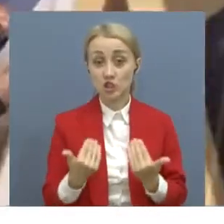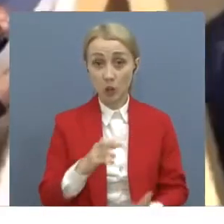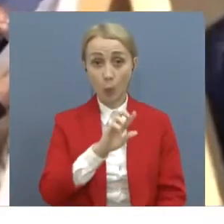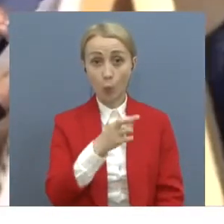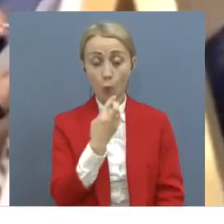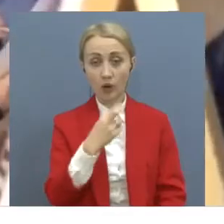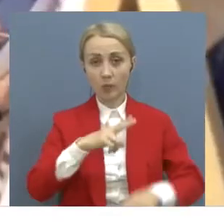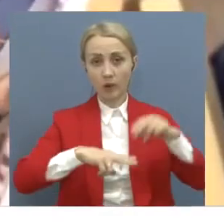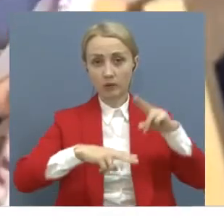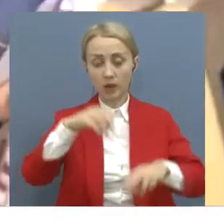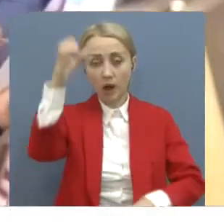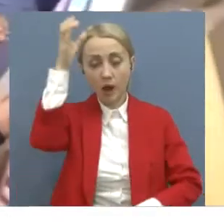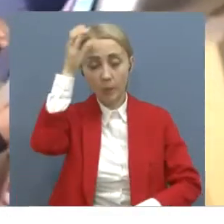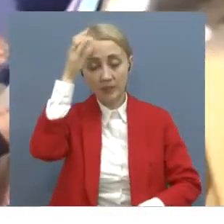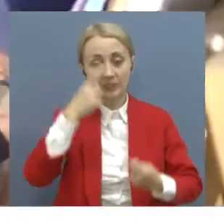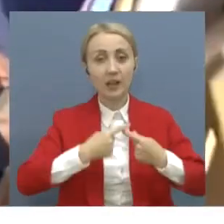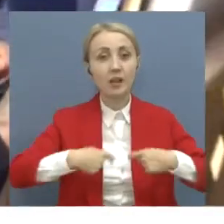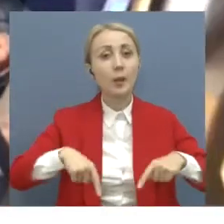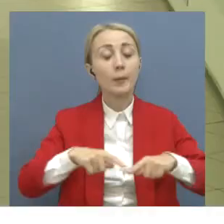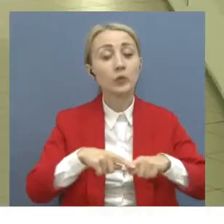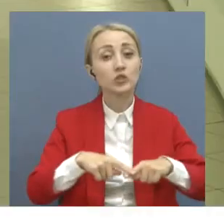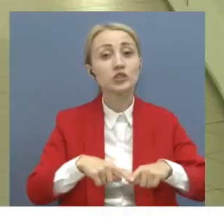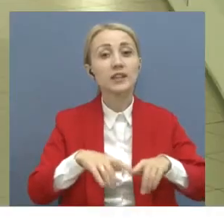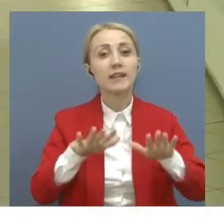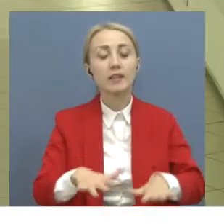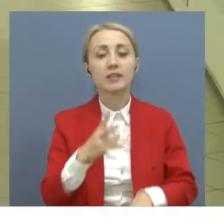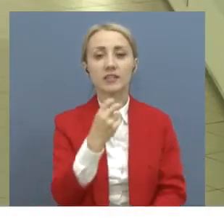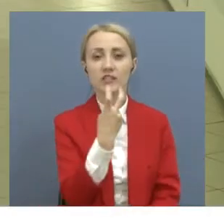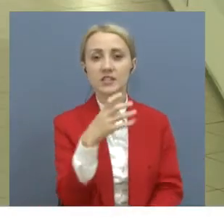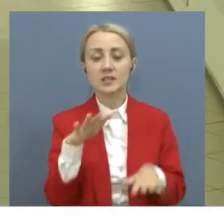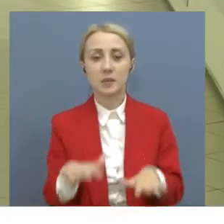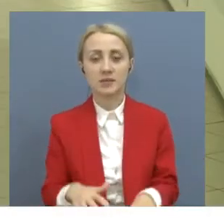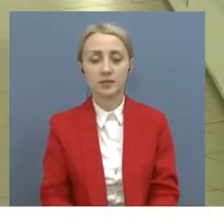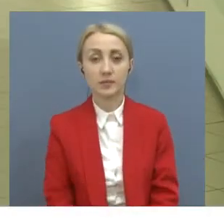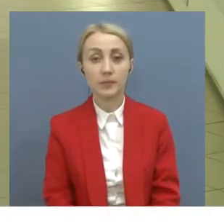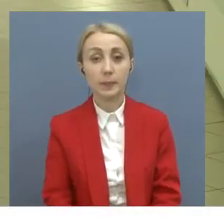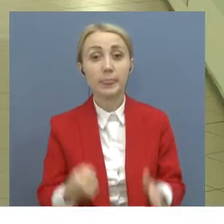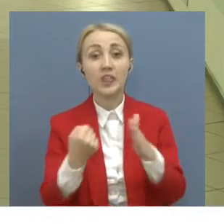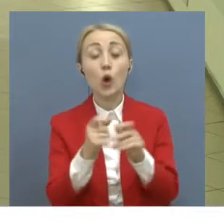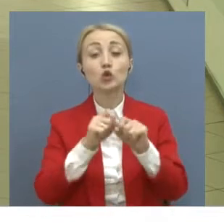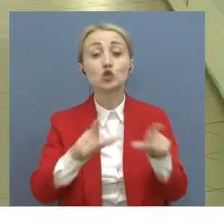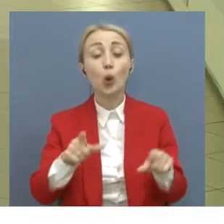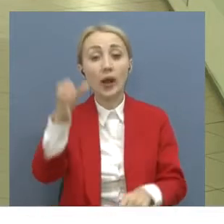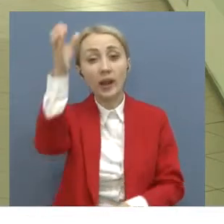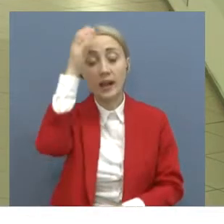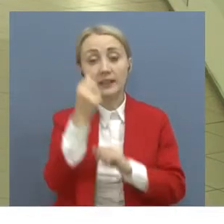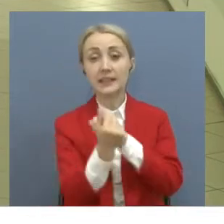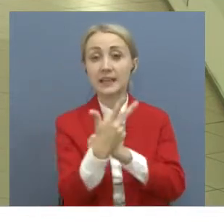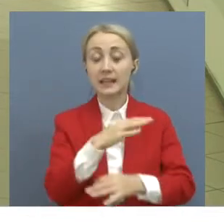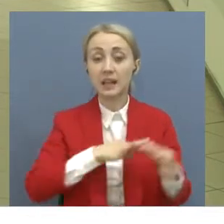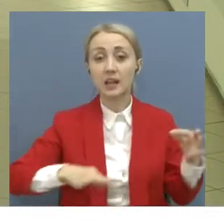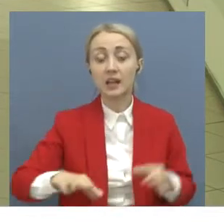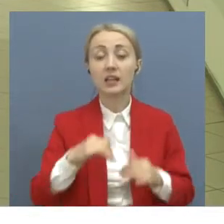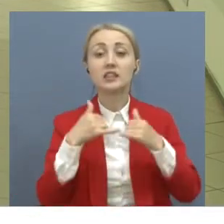құрылысы жүруде. 13 в сфере дошкольного образования. Мектепке дейінгі білім беру саласында 13, мектептердегі асханалар бойынша